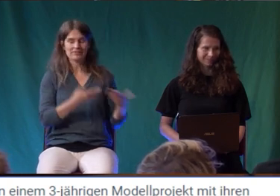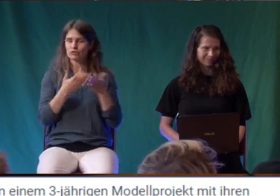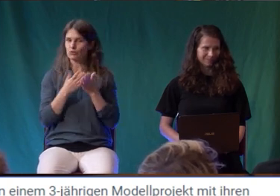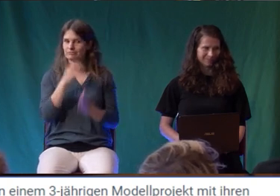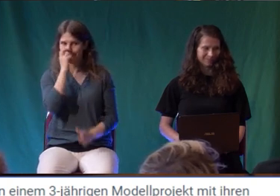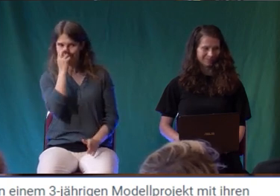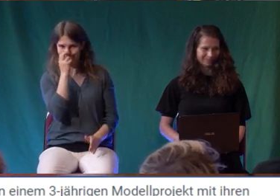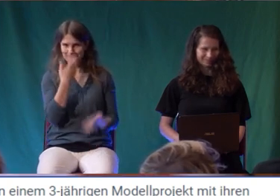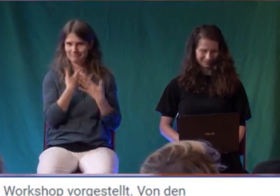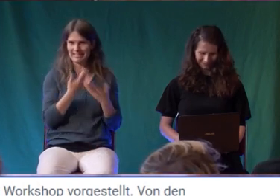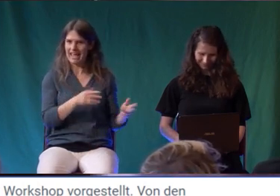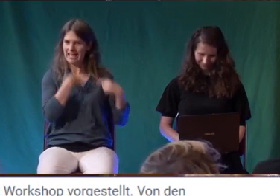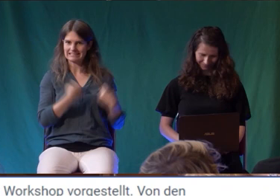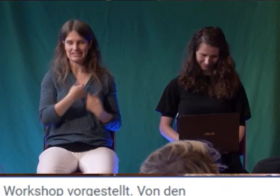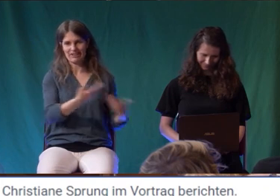willkommen Christian